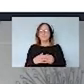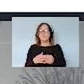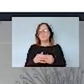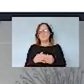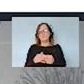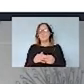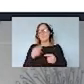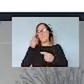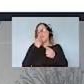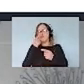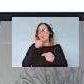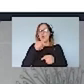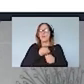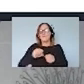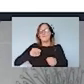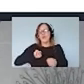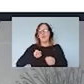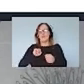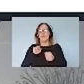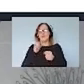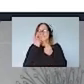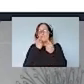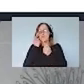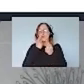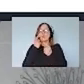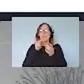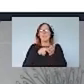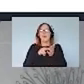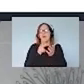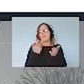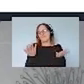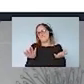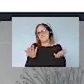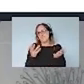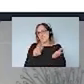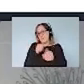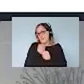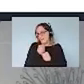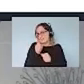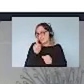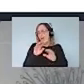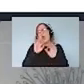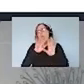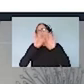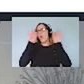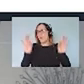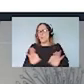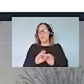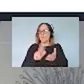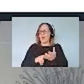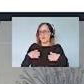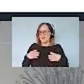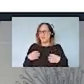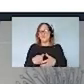I myślę sobie, że to jest taka fajna myśl nie tylko na pracę, tylko w ogóle na życie.